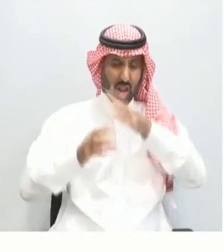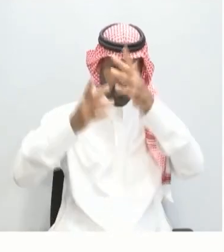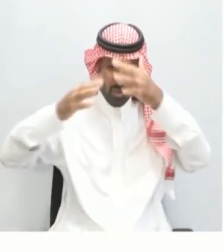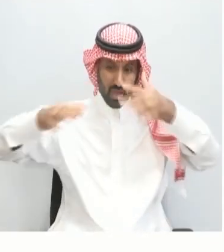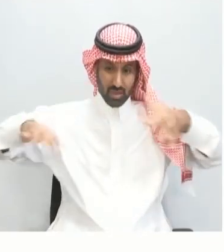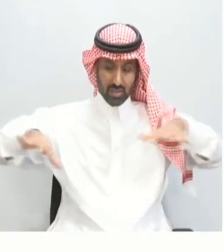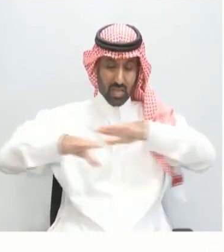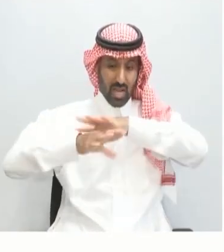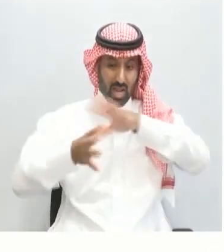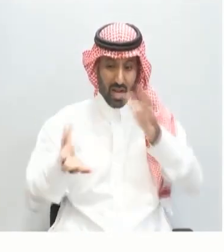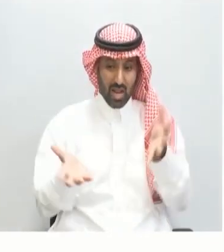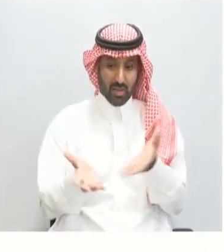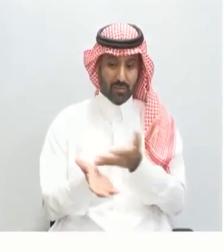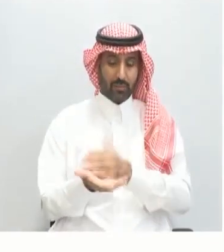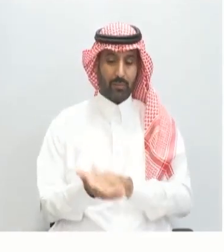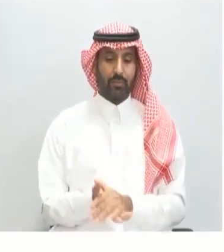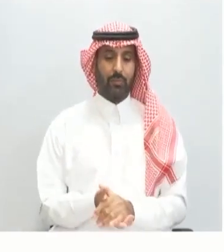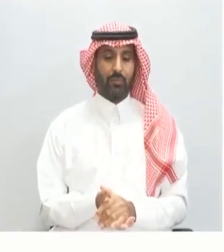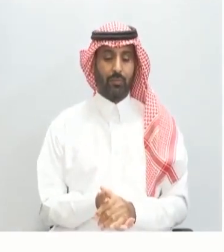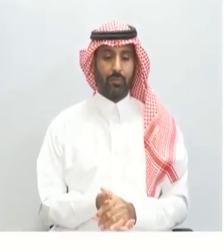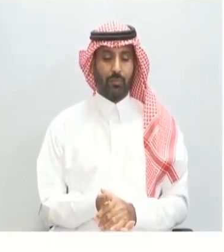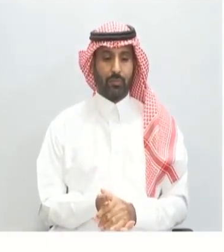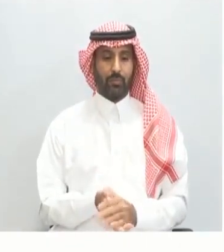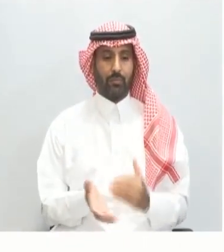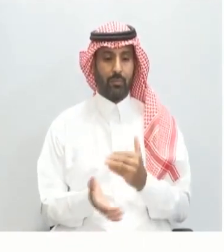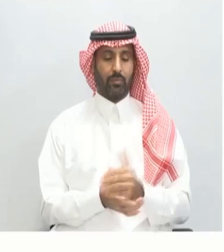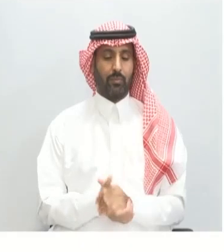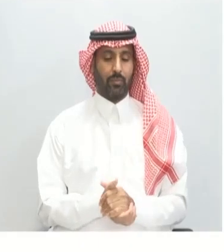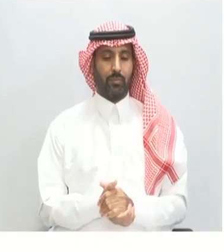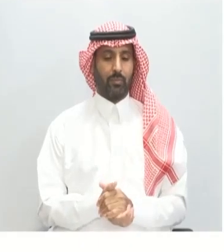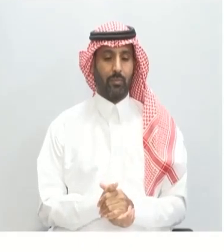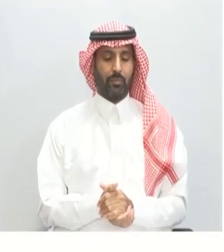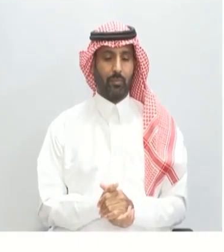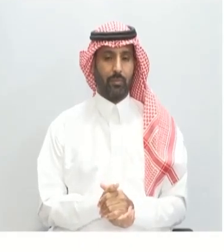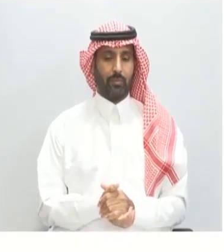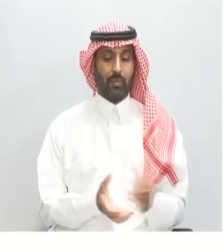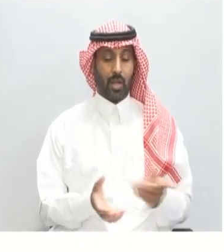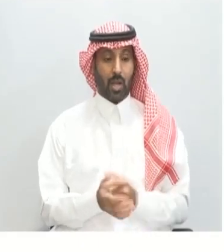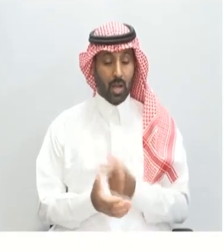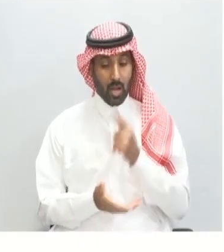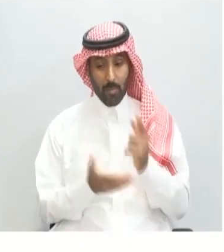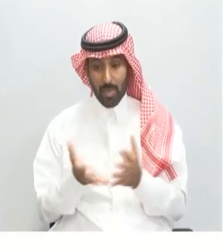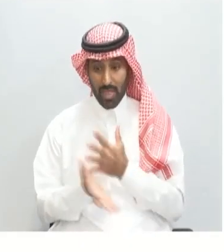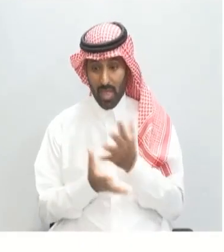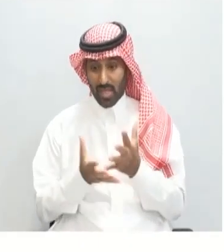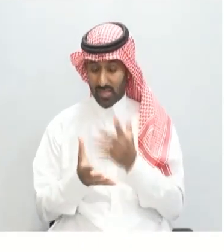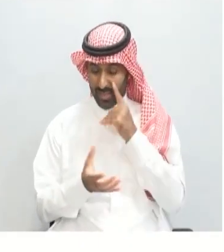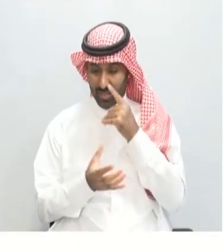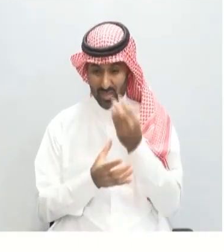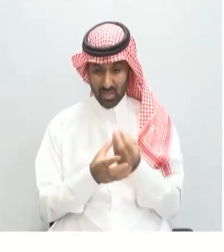التضاريسيه الرئيسيه لشكل الارض العمليات الباطنيه